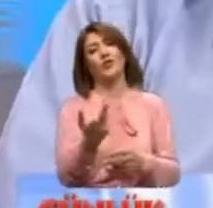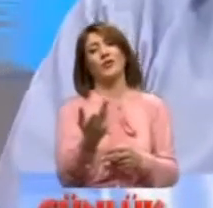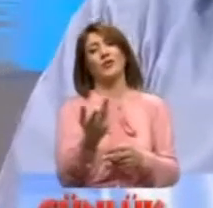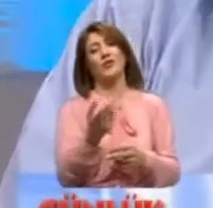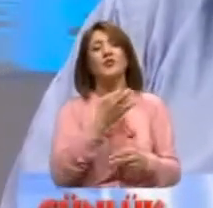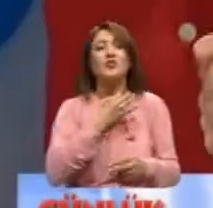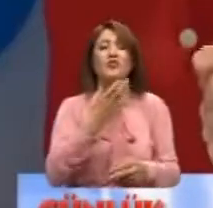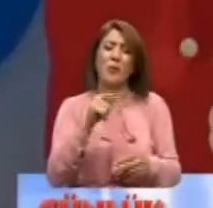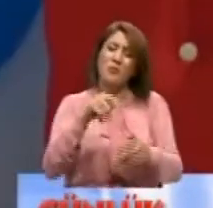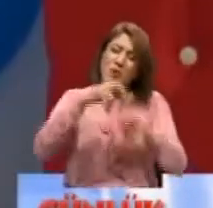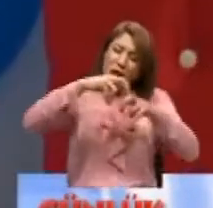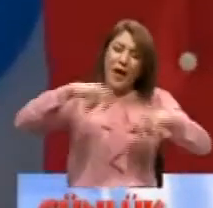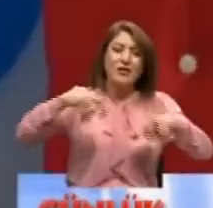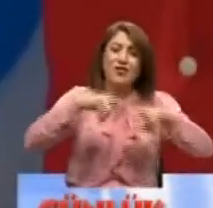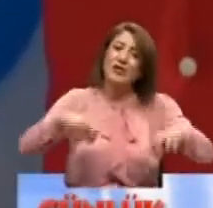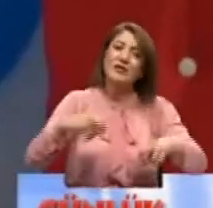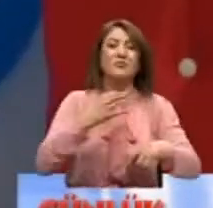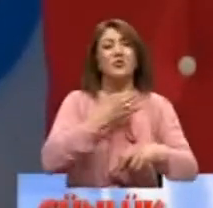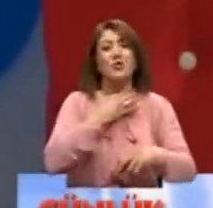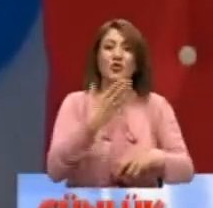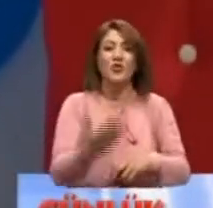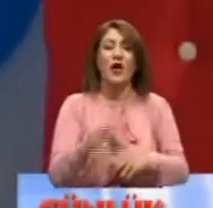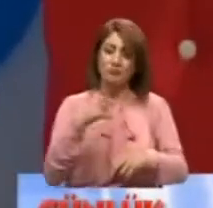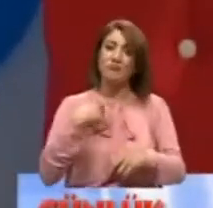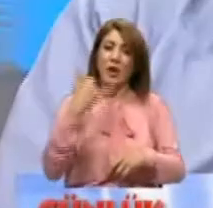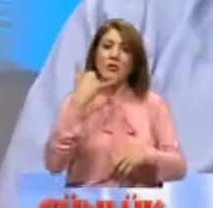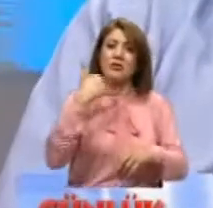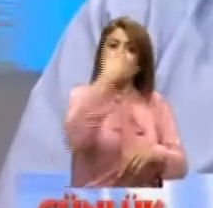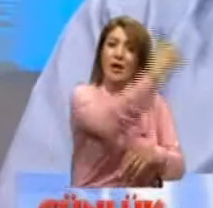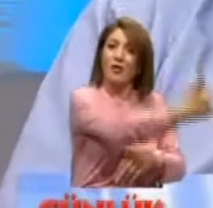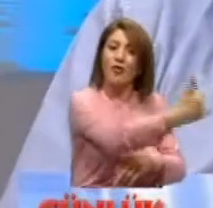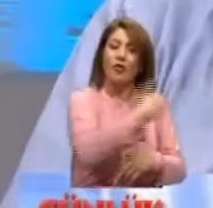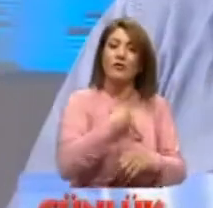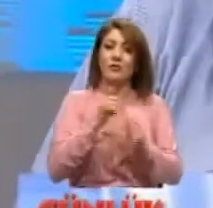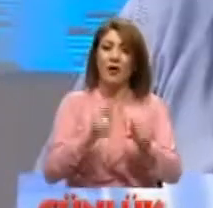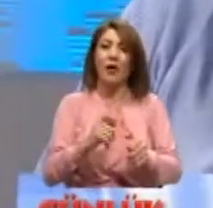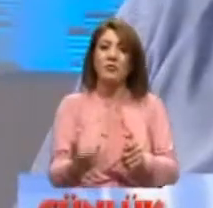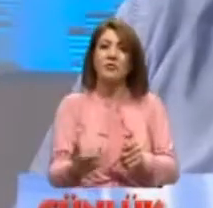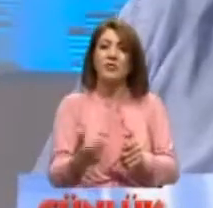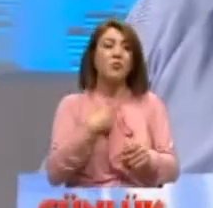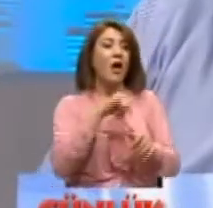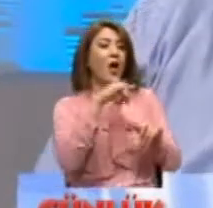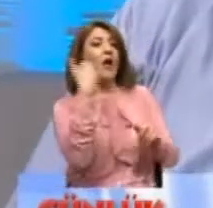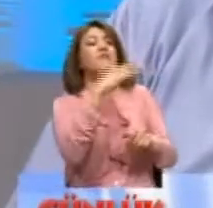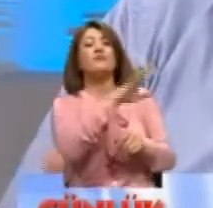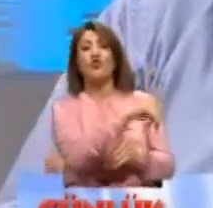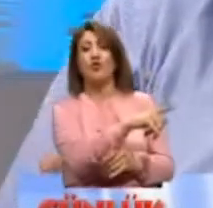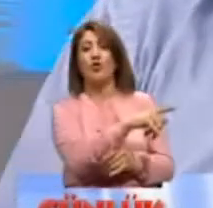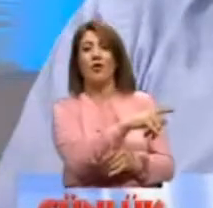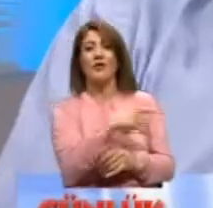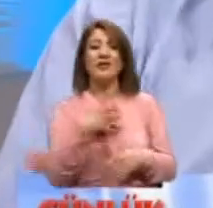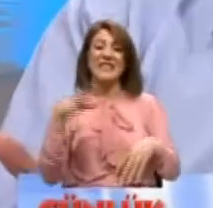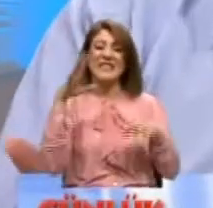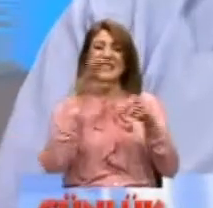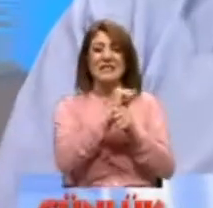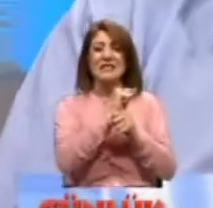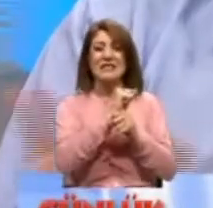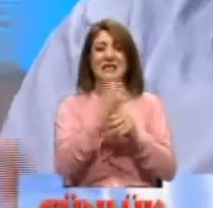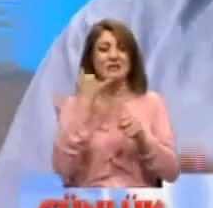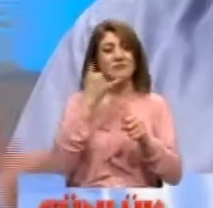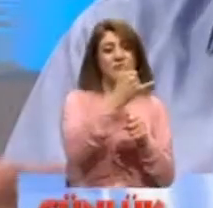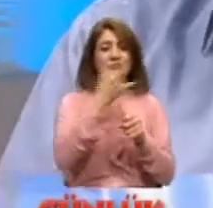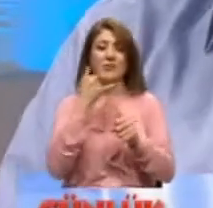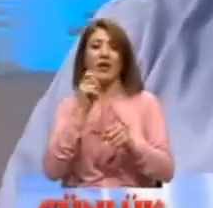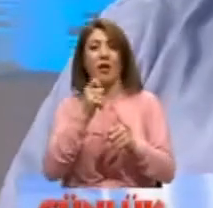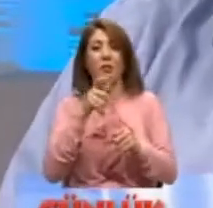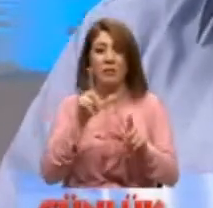Allah aşkına bunu derinleştirelim biraz. Ben aradım yani, o numarayı. Hani, aradın mı? Aradım. Gerçekten. Açmadı. Ne diyor? Açmadı. Açmadı. Gizli peki. Çağrı yapmam gerekiyordu muhtemelen.